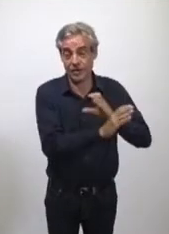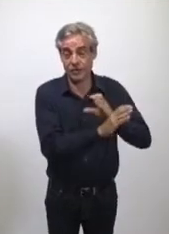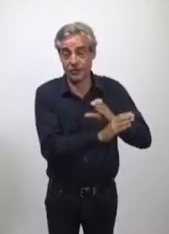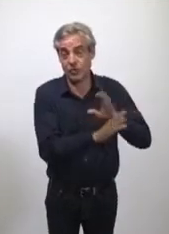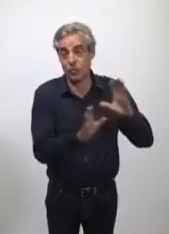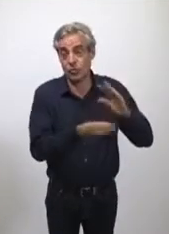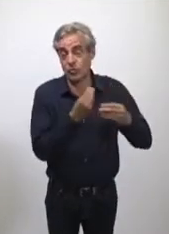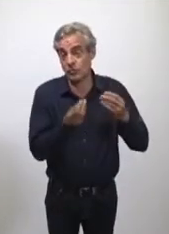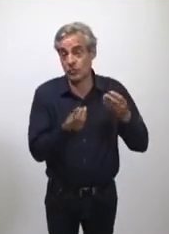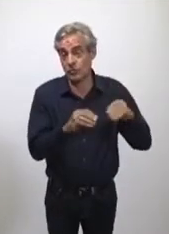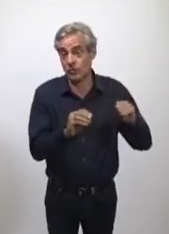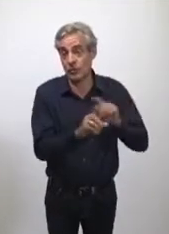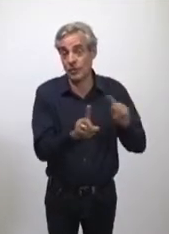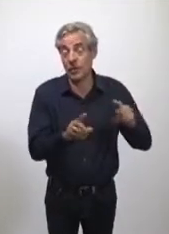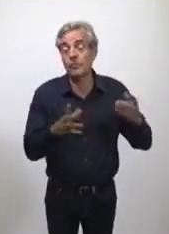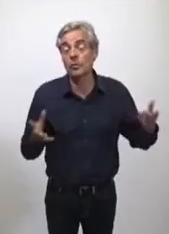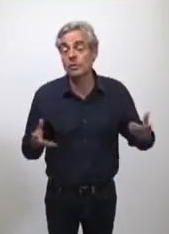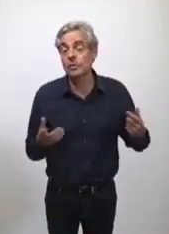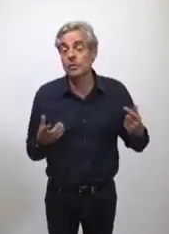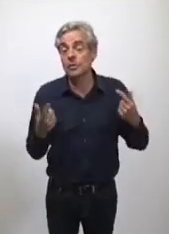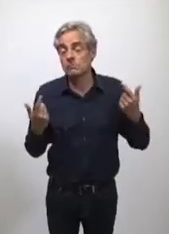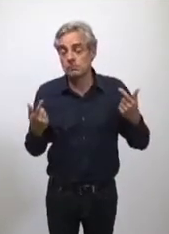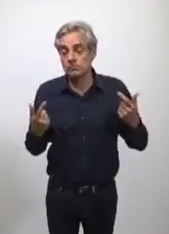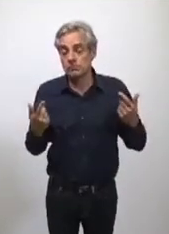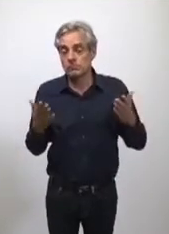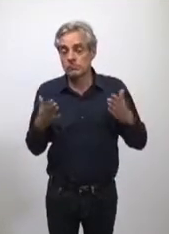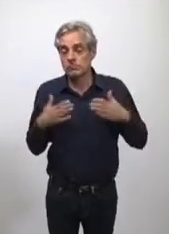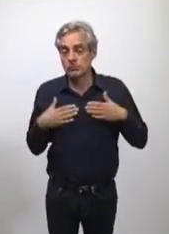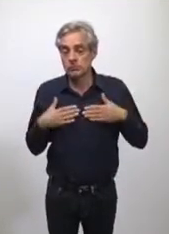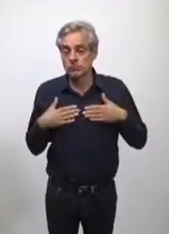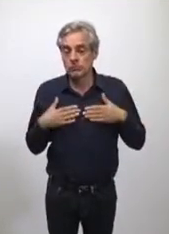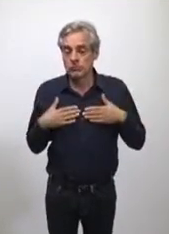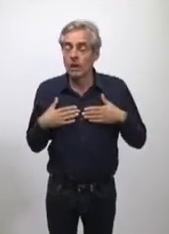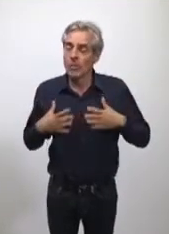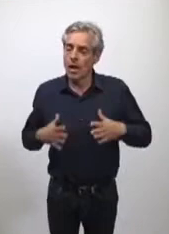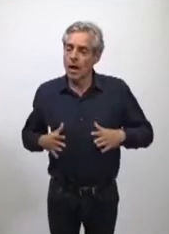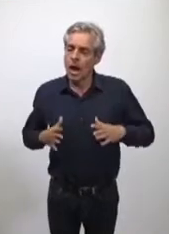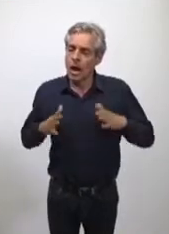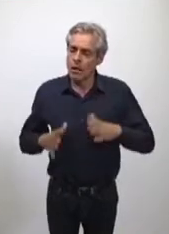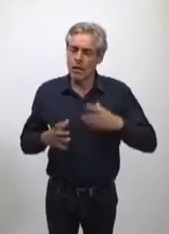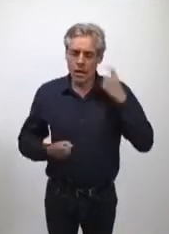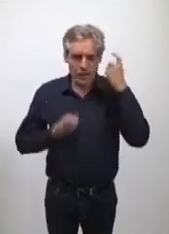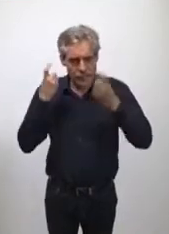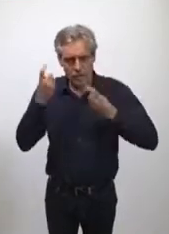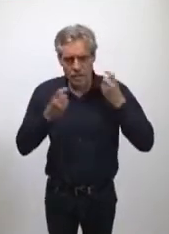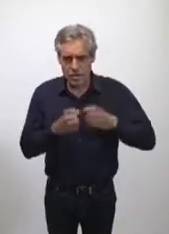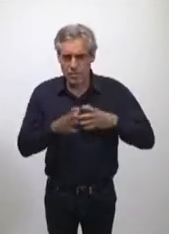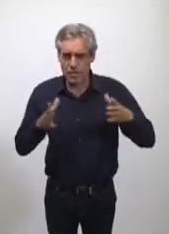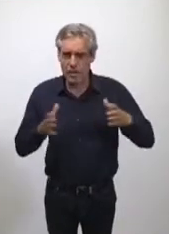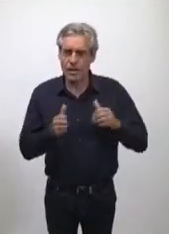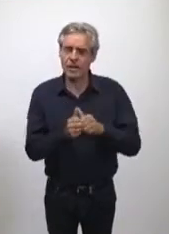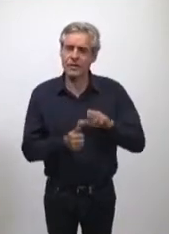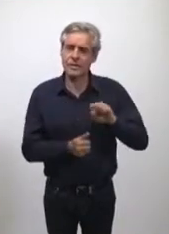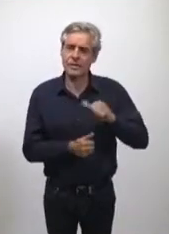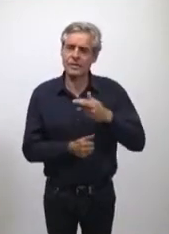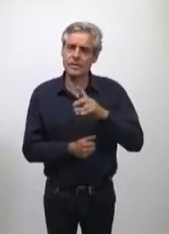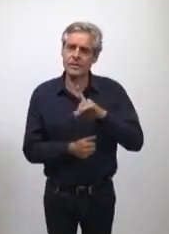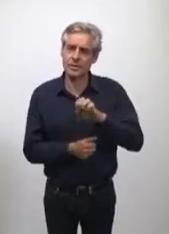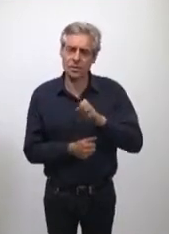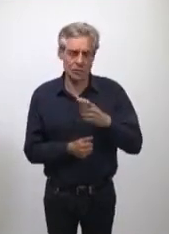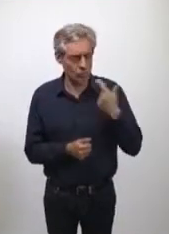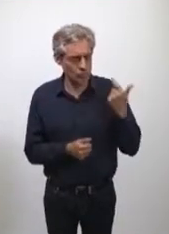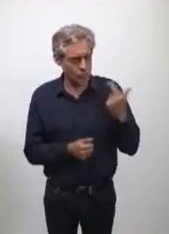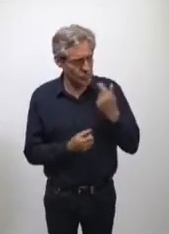Donc, je pense pouvoir dire, pour m'être énormément impliquée sur ce dossier avec Sandrine, qu'on a